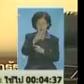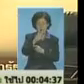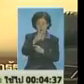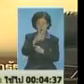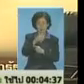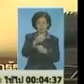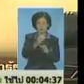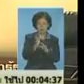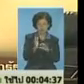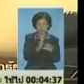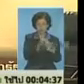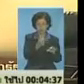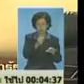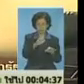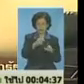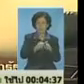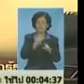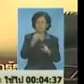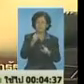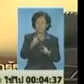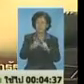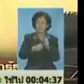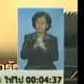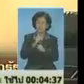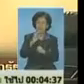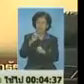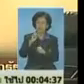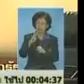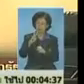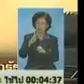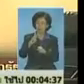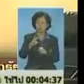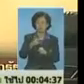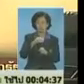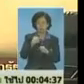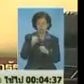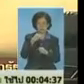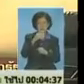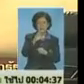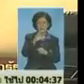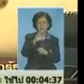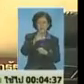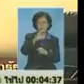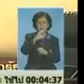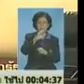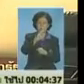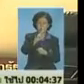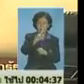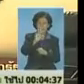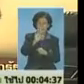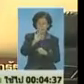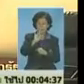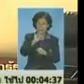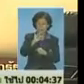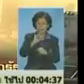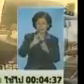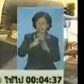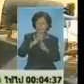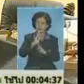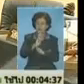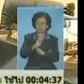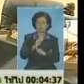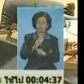ที่13พฤศจิกา52แบบบริษัทครับ PCC นำหน้าร้องทุกข์ยังท่านอภิ